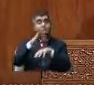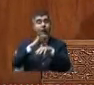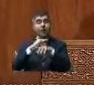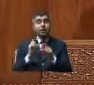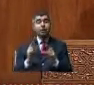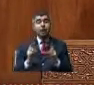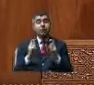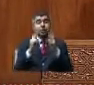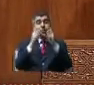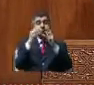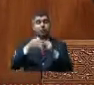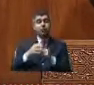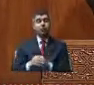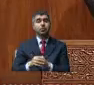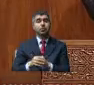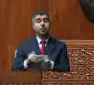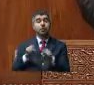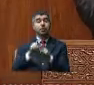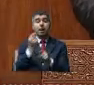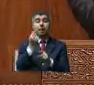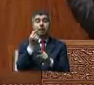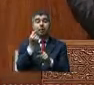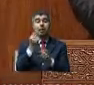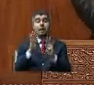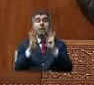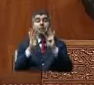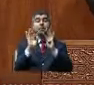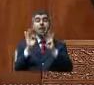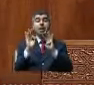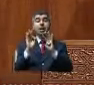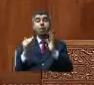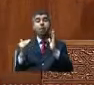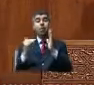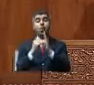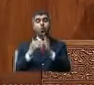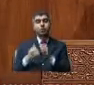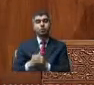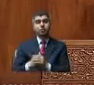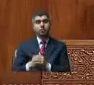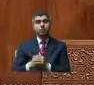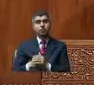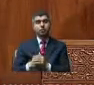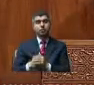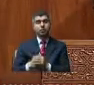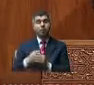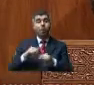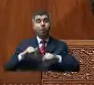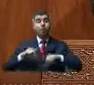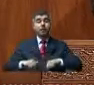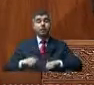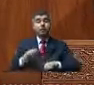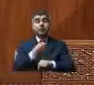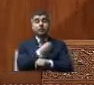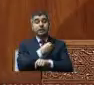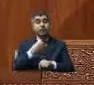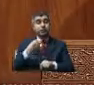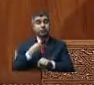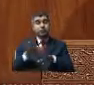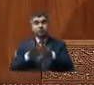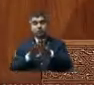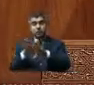سي، كان الثمن ديالو 80 مليون. السيد وزير الصحة تبارك الله عليه مع الناس